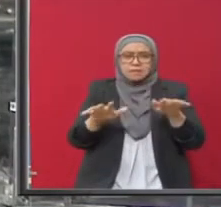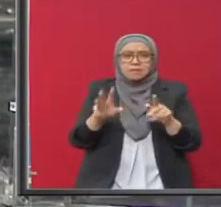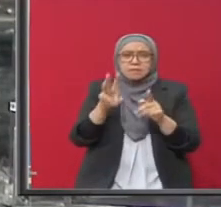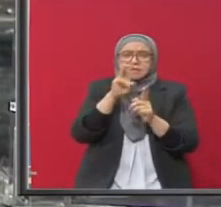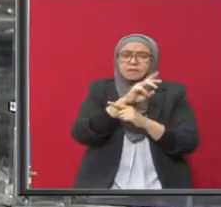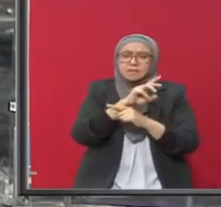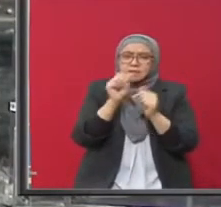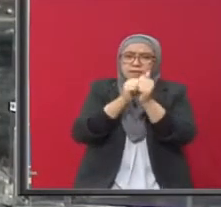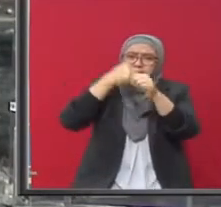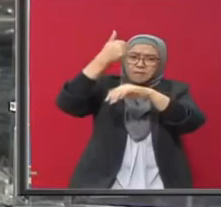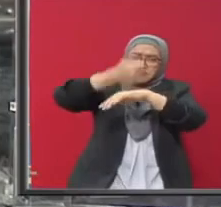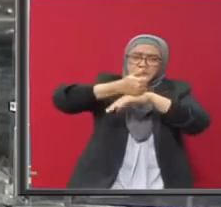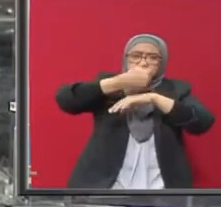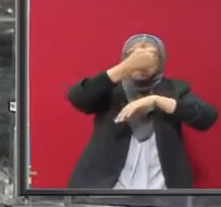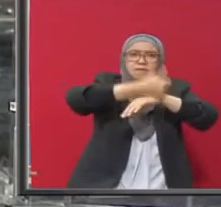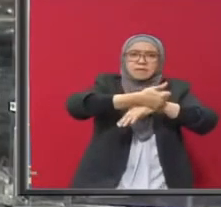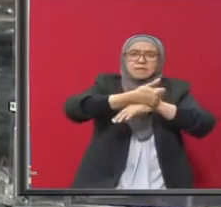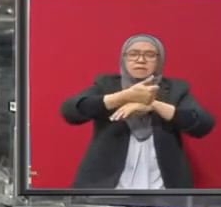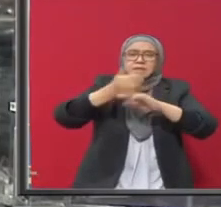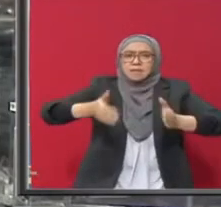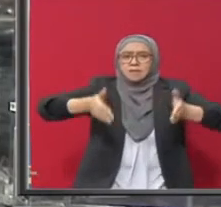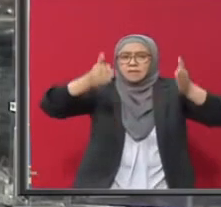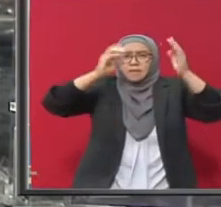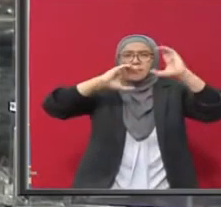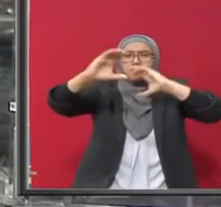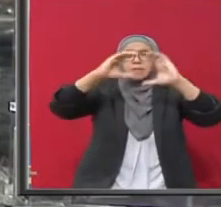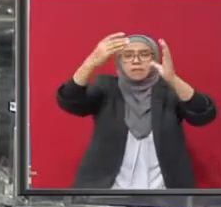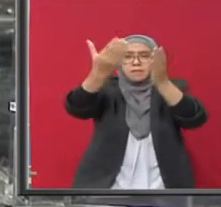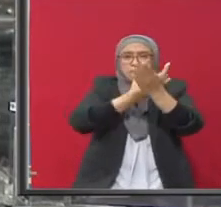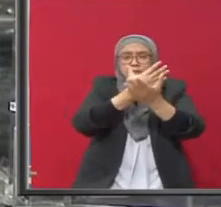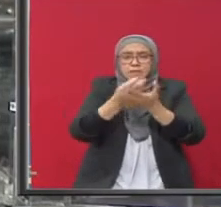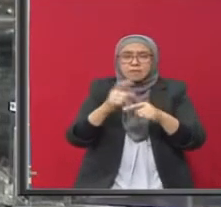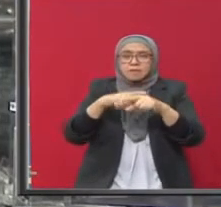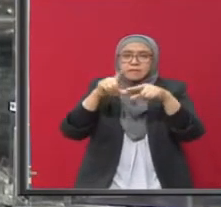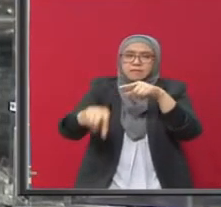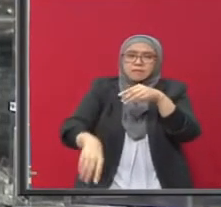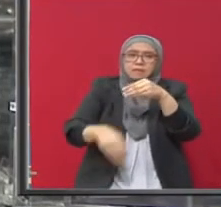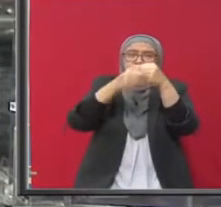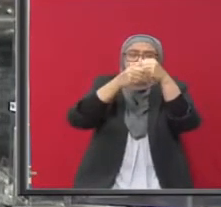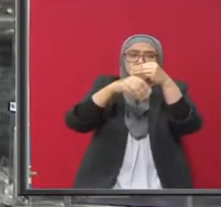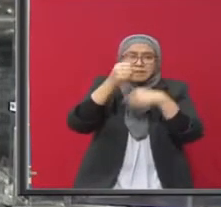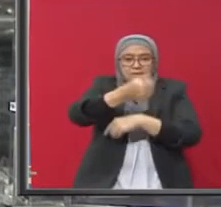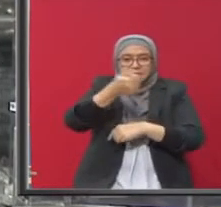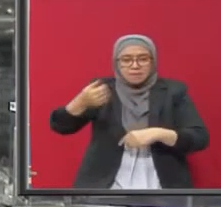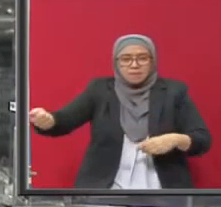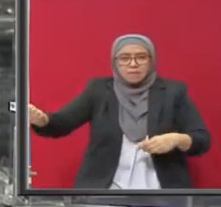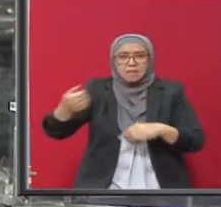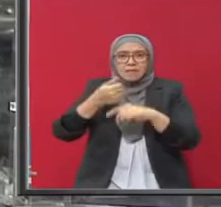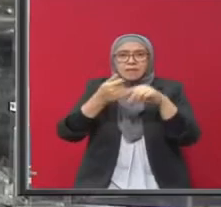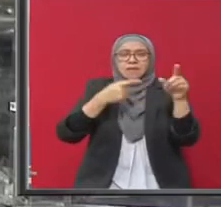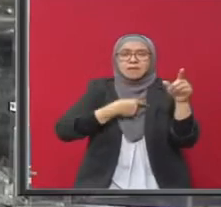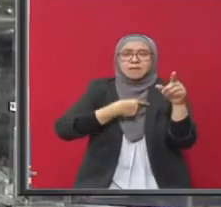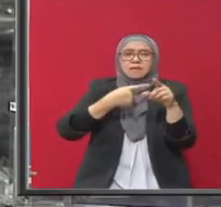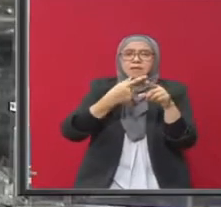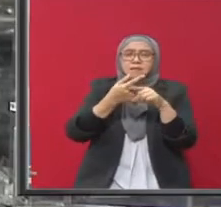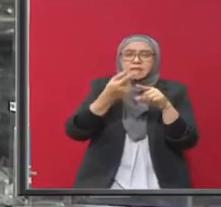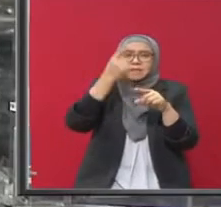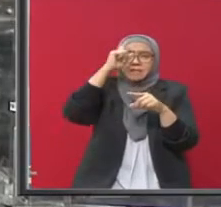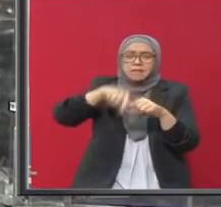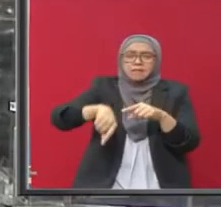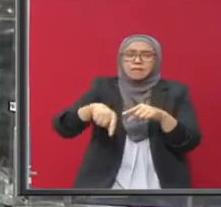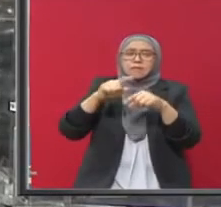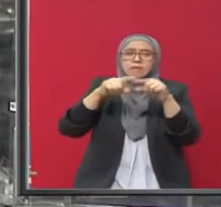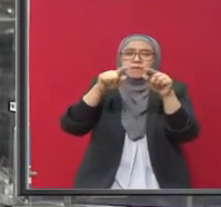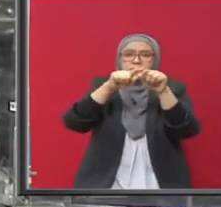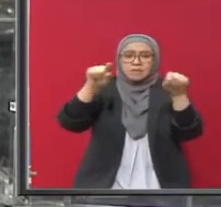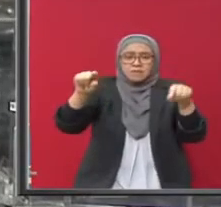menara komunikasi baru dan menaik taraf 57 alat pemancar telekomunikasi di menara yang sedia ada.